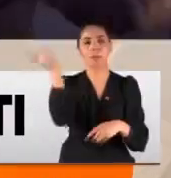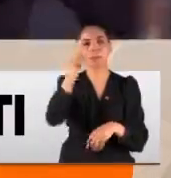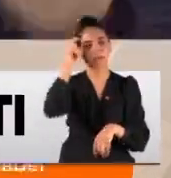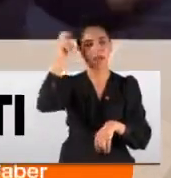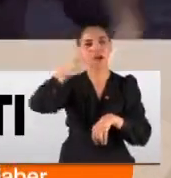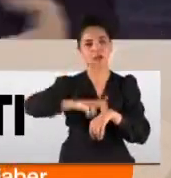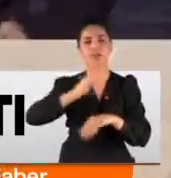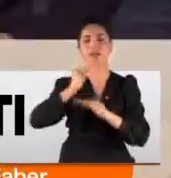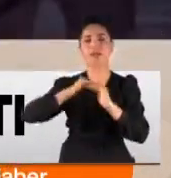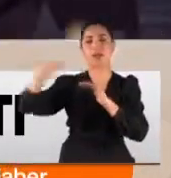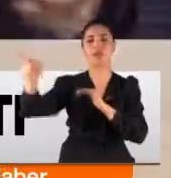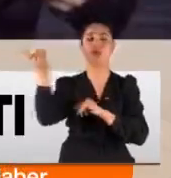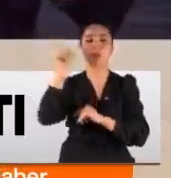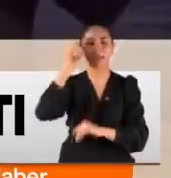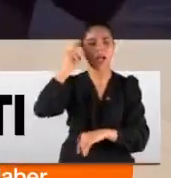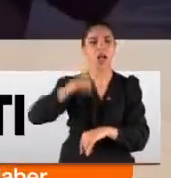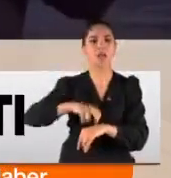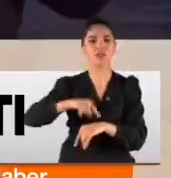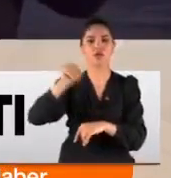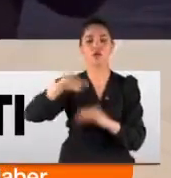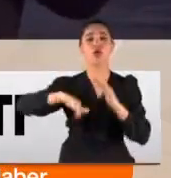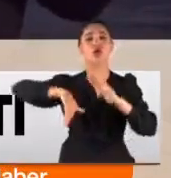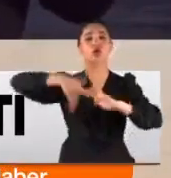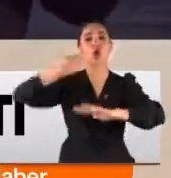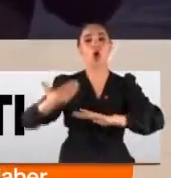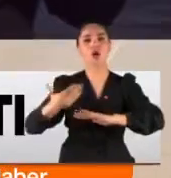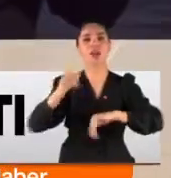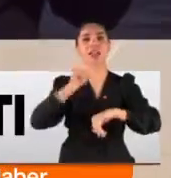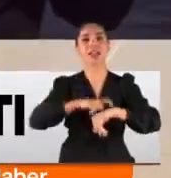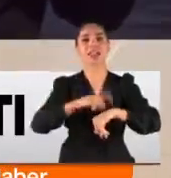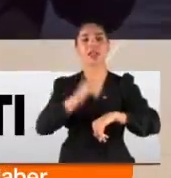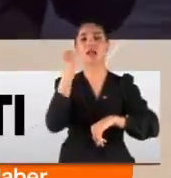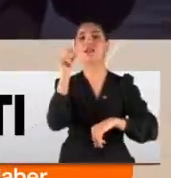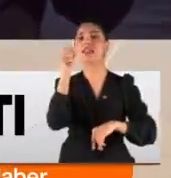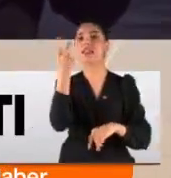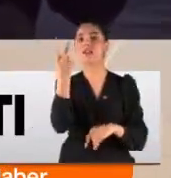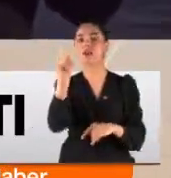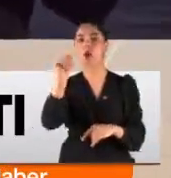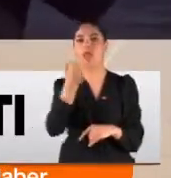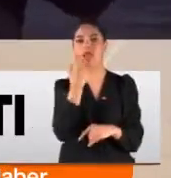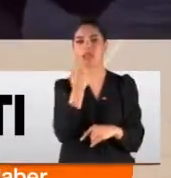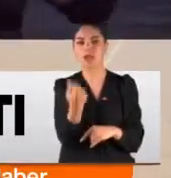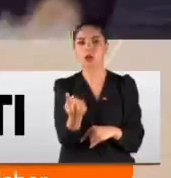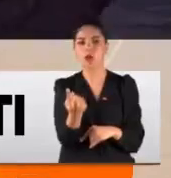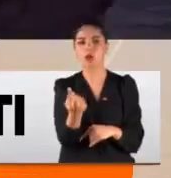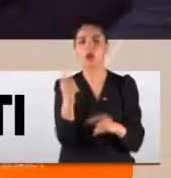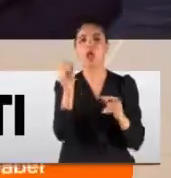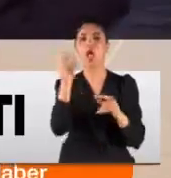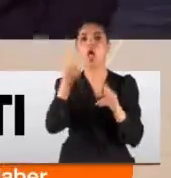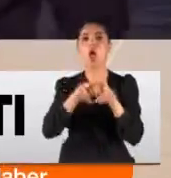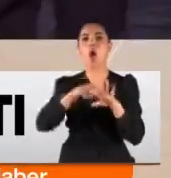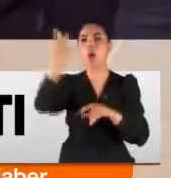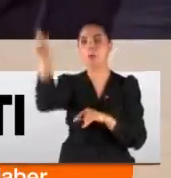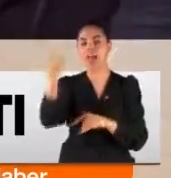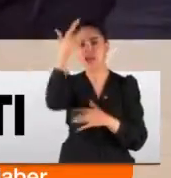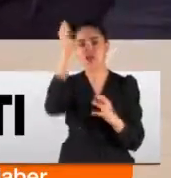Gençler bir kez daha o gece yaşananları hatırlayacak. Hemen sonrasındaysa saatler 02.16'yı gösterdiğinde Ömer Halis Demir'in